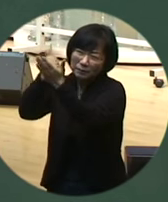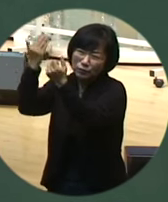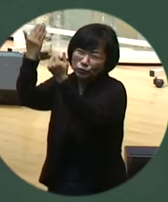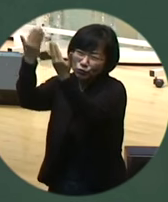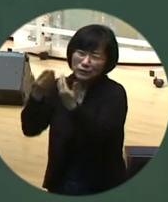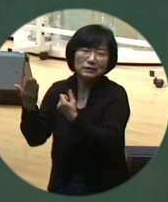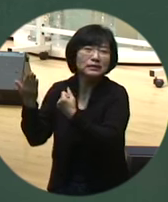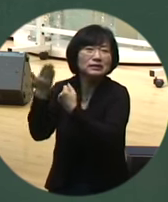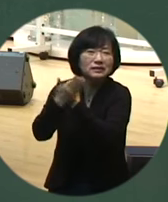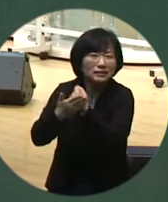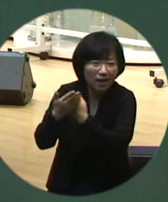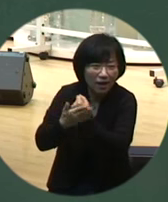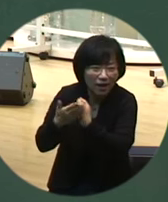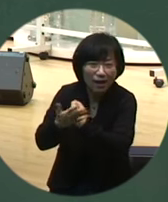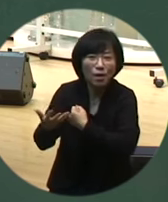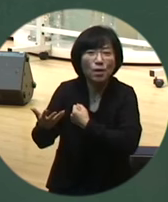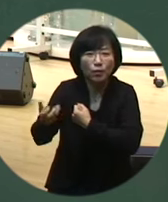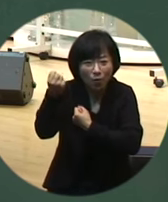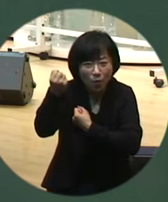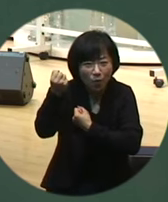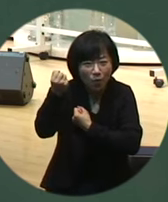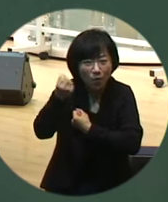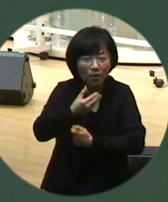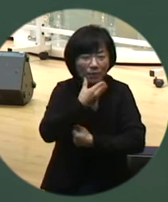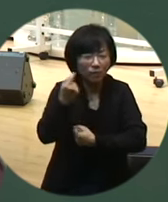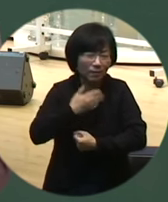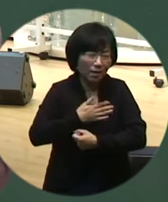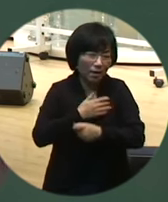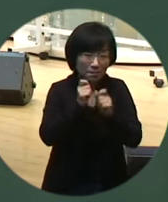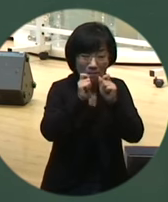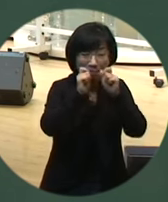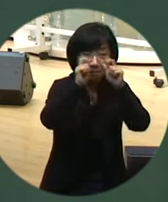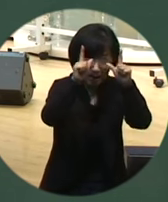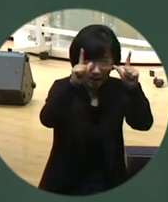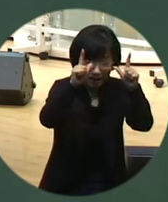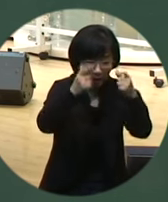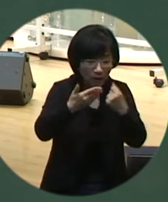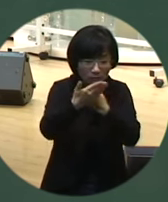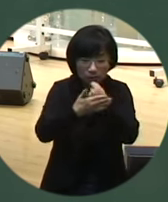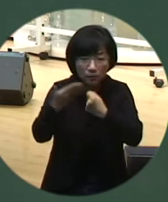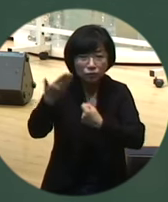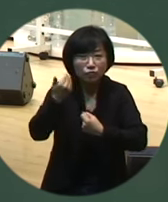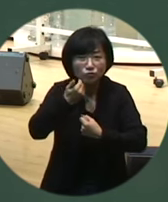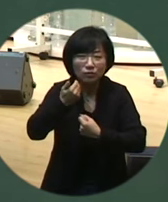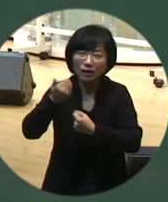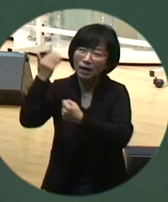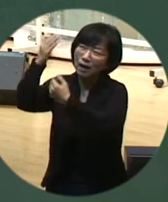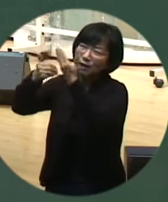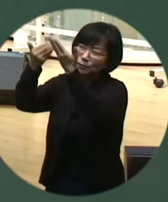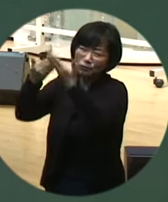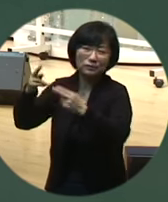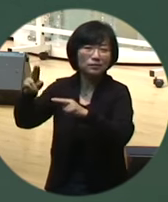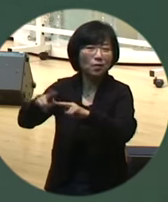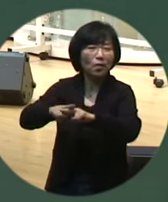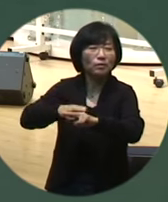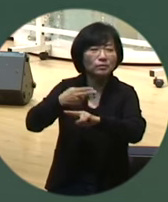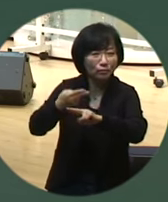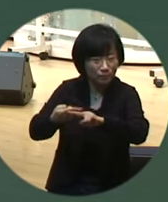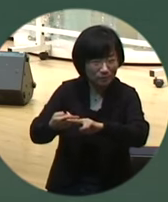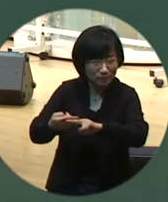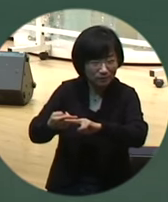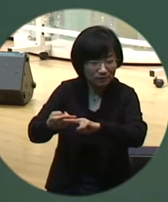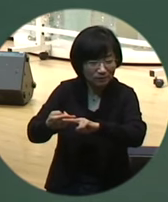아니요 하나님의 선물이라. But you have been saved by faith, by grace. It is not from you, but from the gift of God. 말하자면